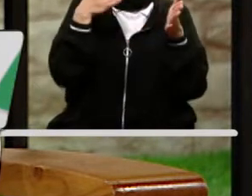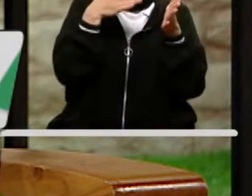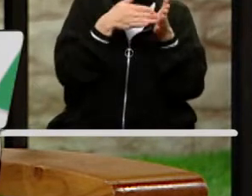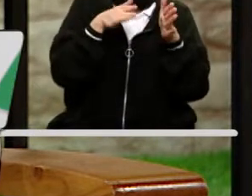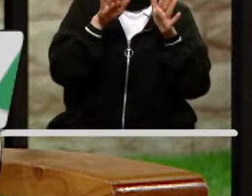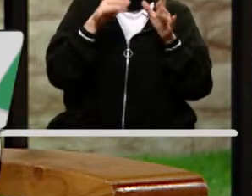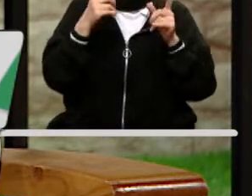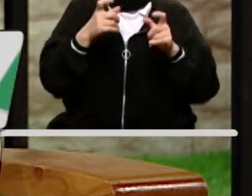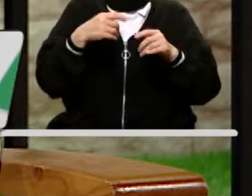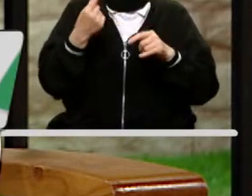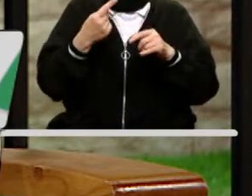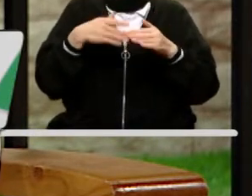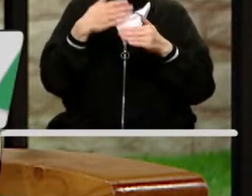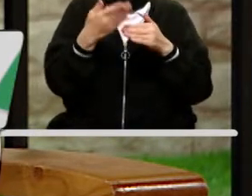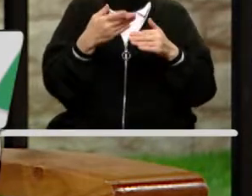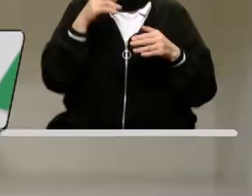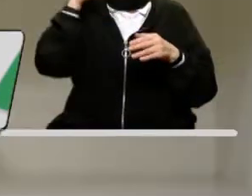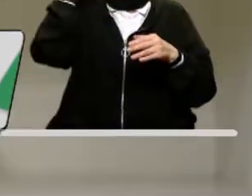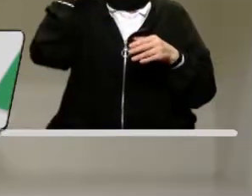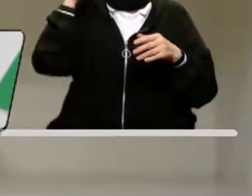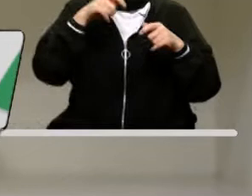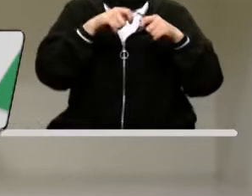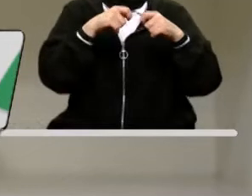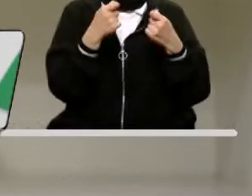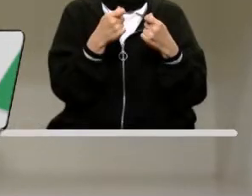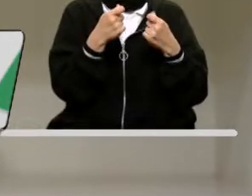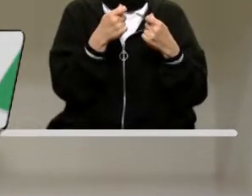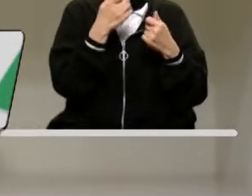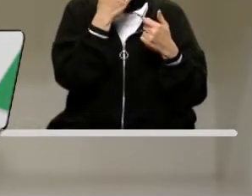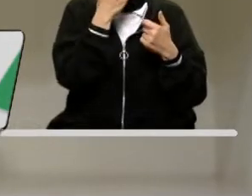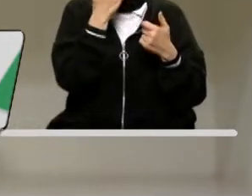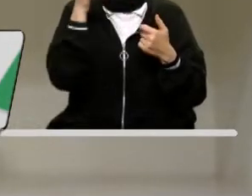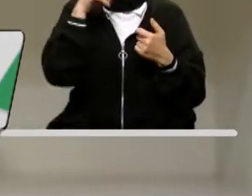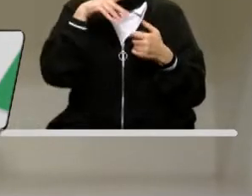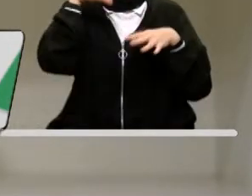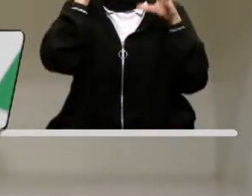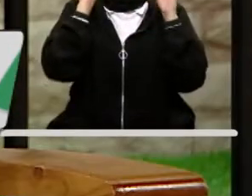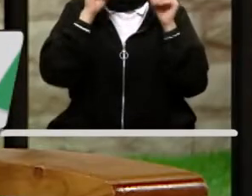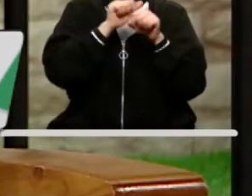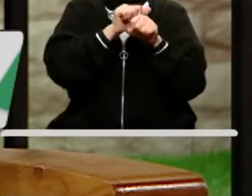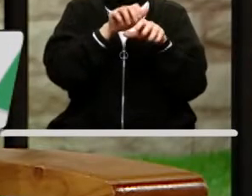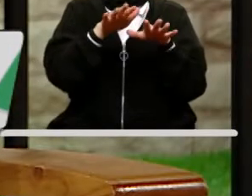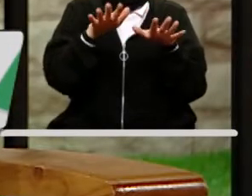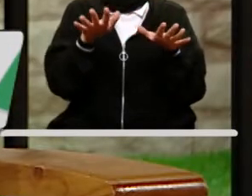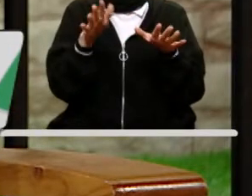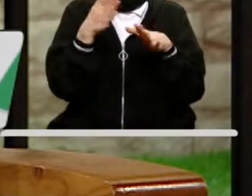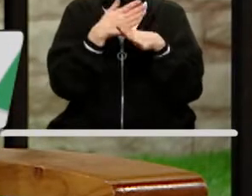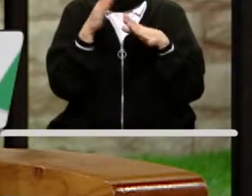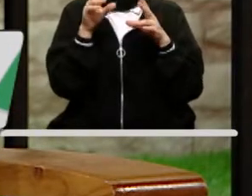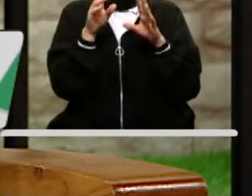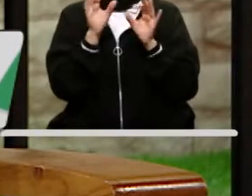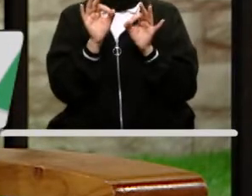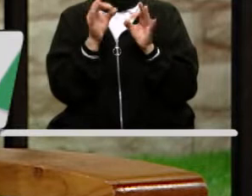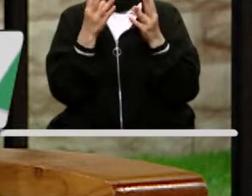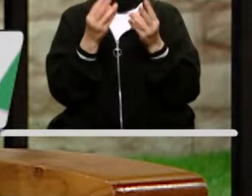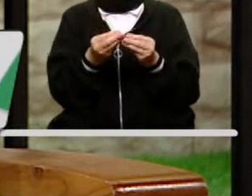umutsuzluk yaşadığı belirleniyor. O çünkü, çağda beni umutsuzluğa düşürüyor. Evet, çünkü öğrenme sistemimiz neden böyle oluyor? Bu yurt dışı araştırması,